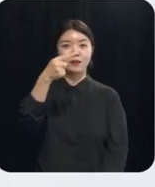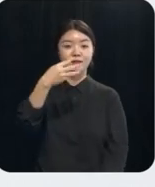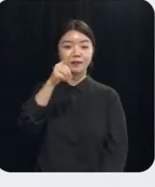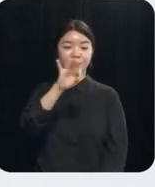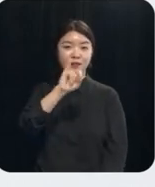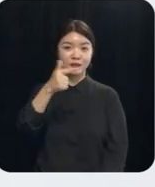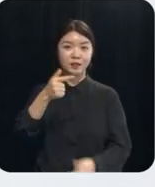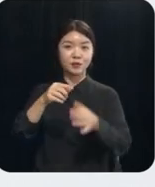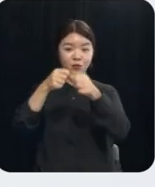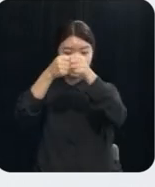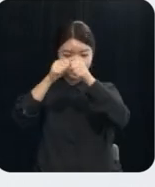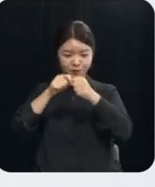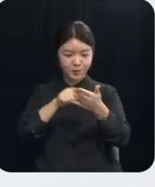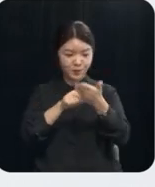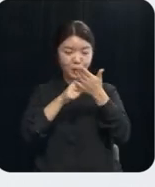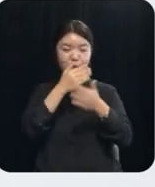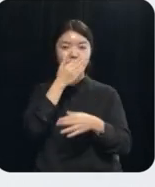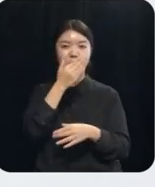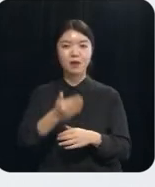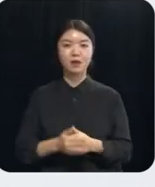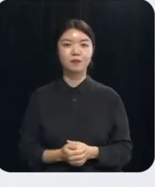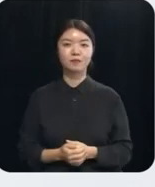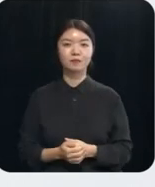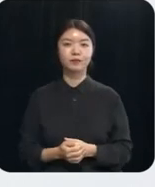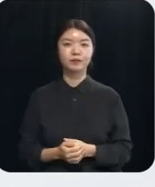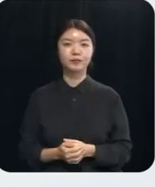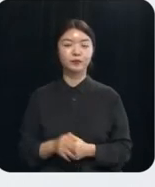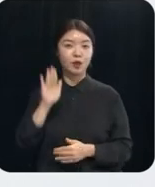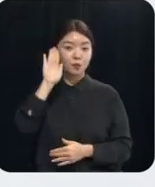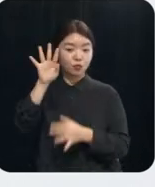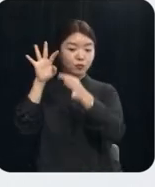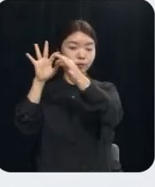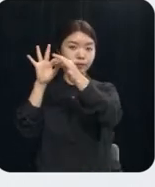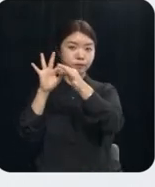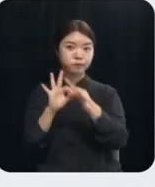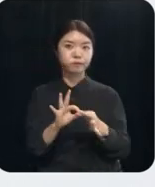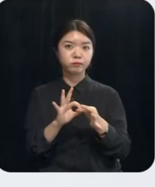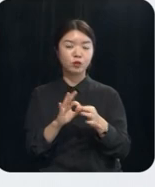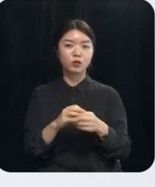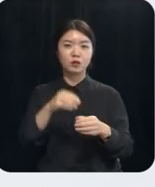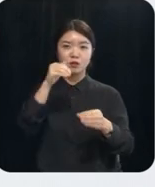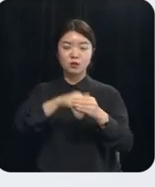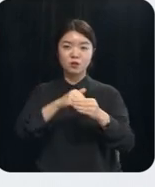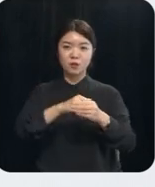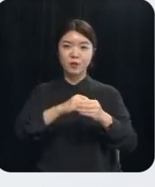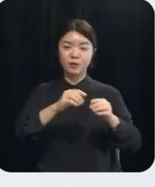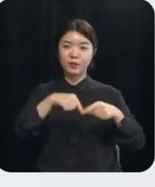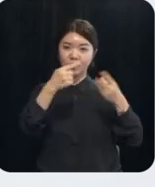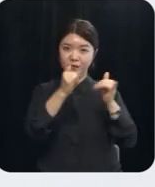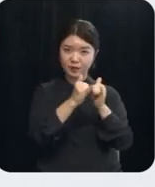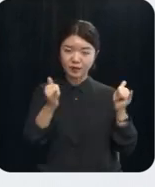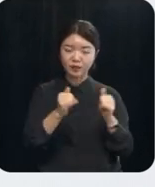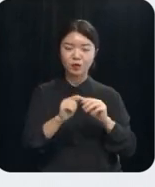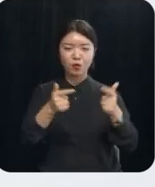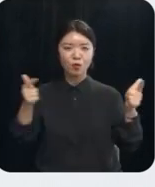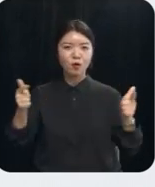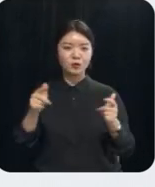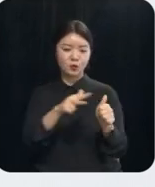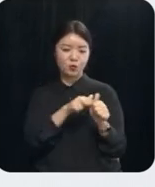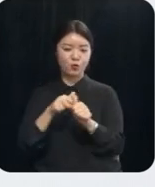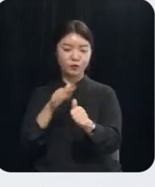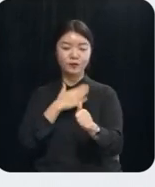통해서도 자세히 만나보실 수가 있습니다. 앞으로 계속해서 유권자께 도움을 드리는 다양한 선거 정보들